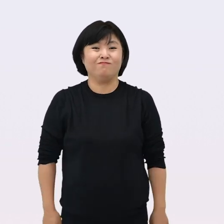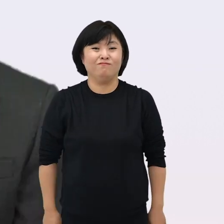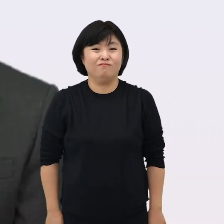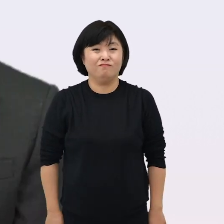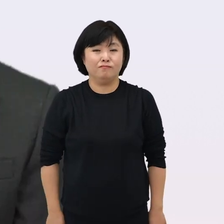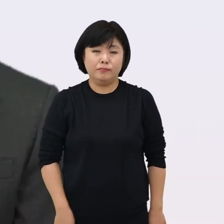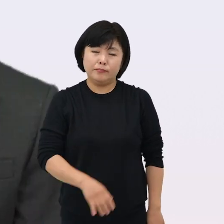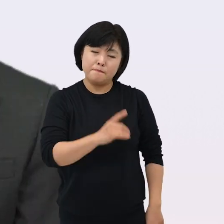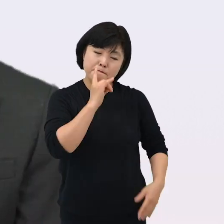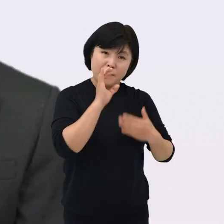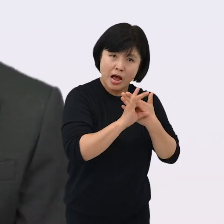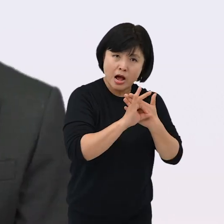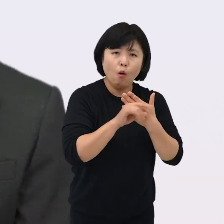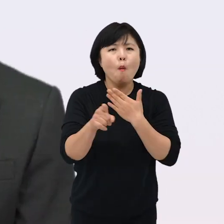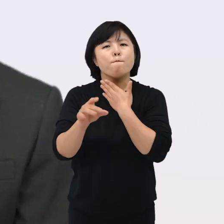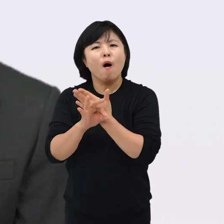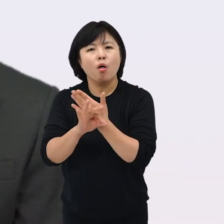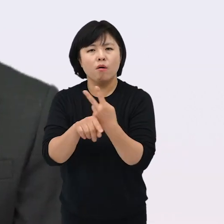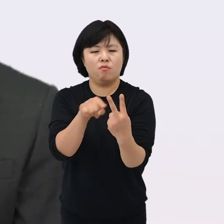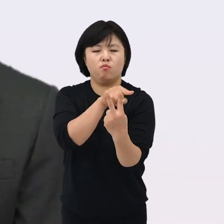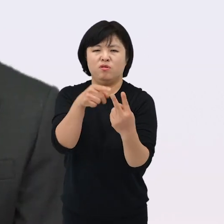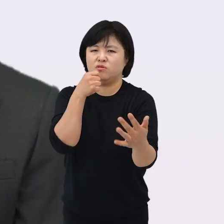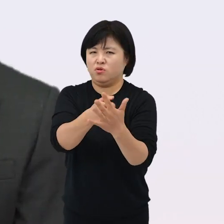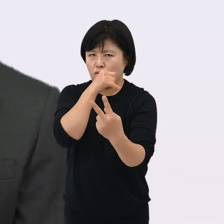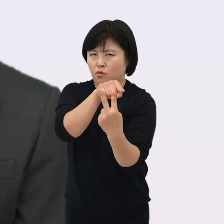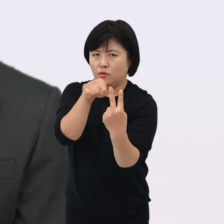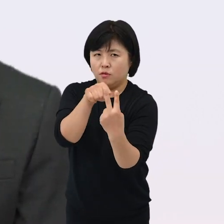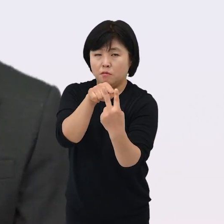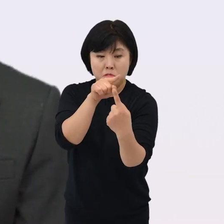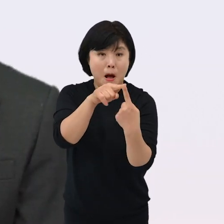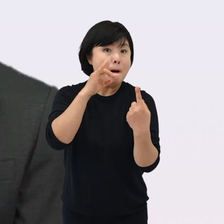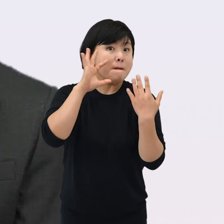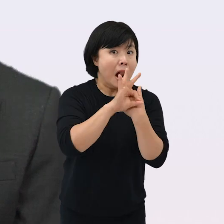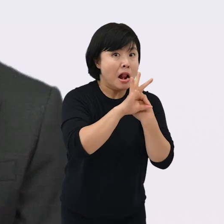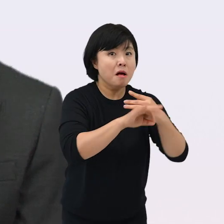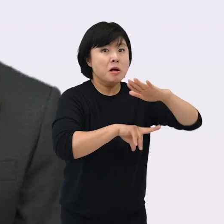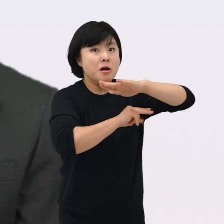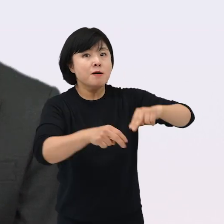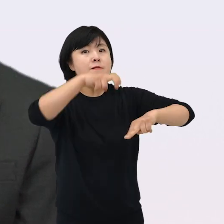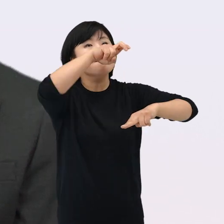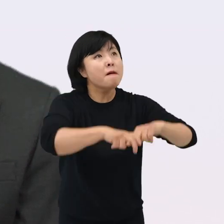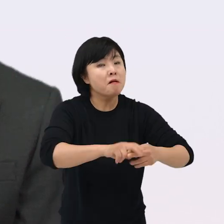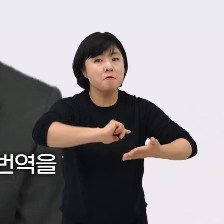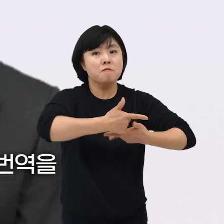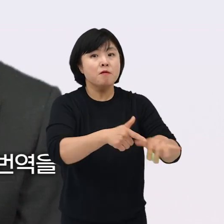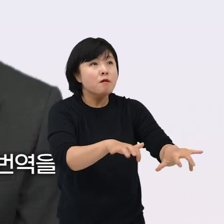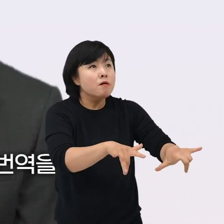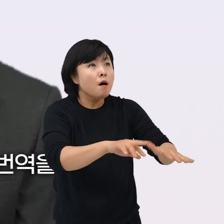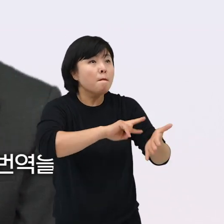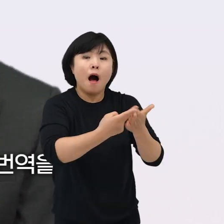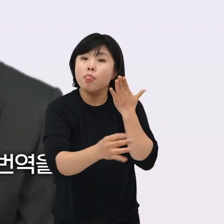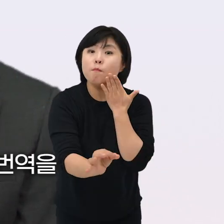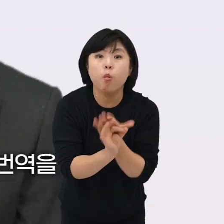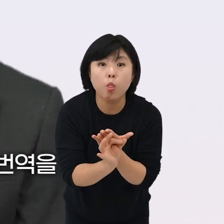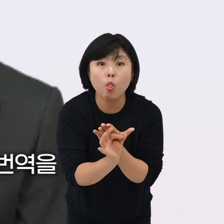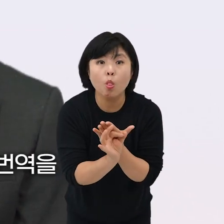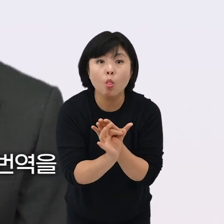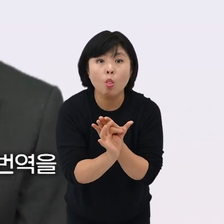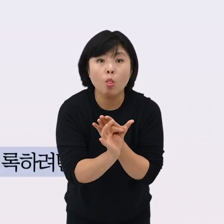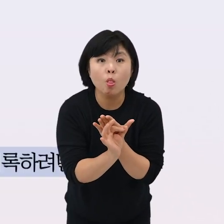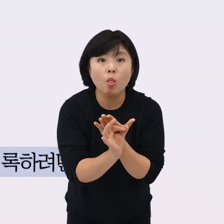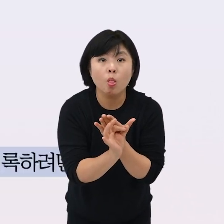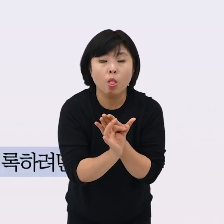하거든요. 그게 이제 if 된 구문으로 딱 정해져 있어요. if 지하철에 앉아서 가면은 노트북을 열고 번역을